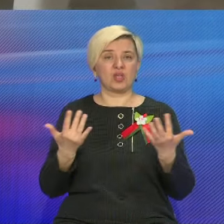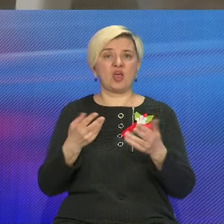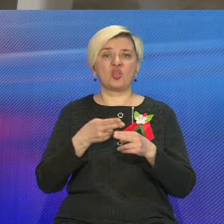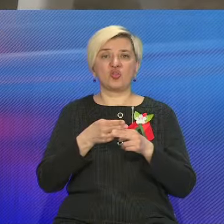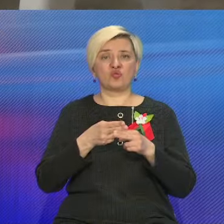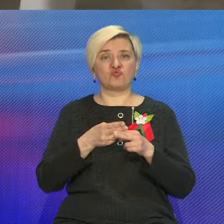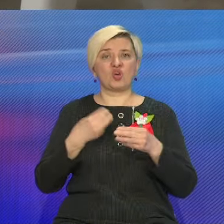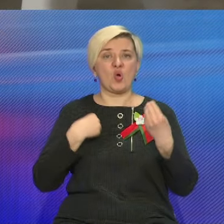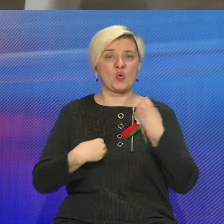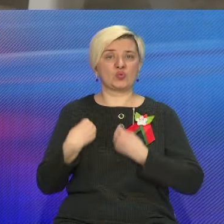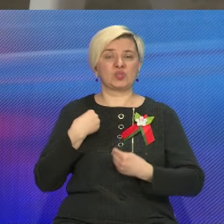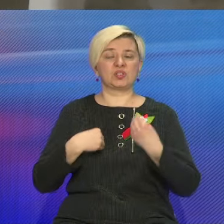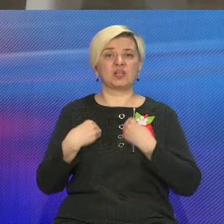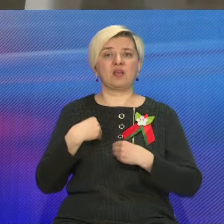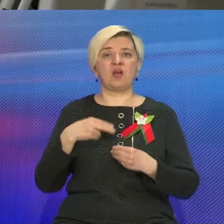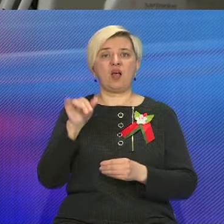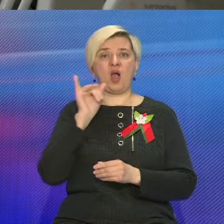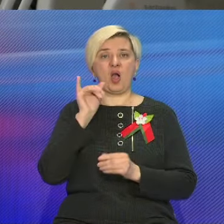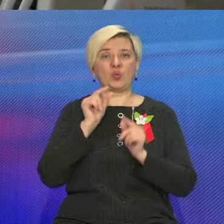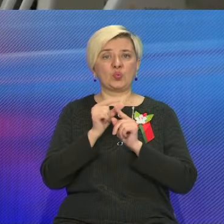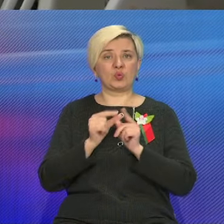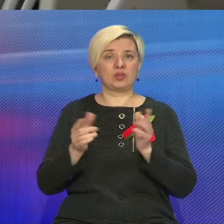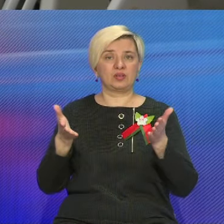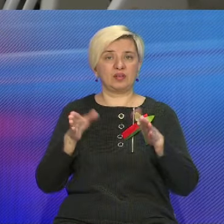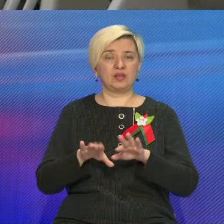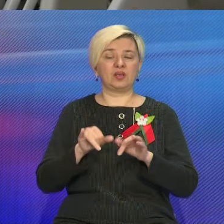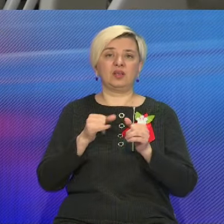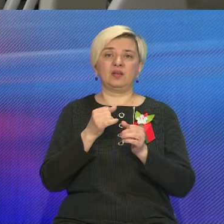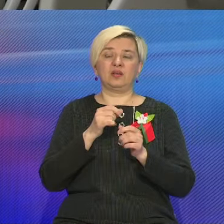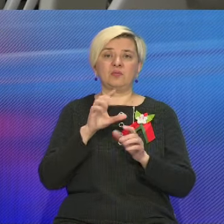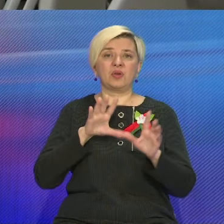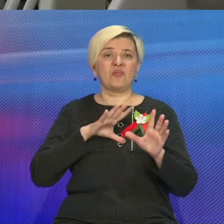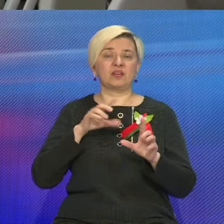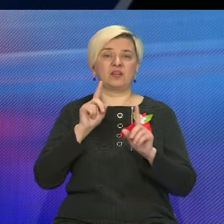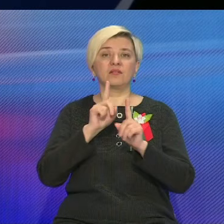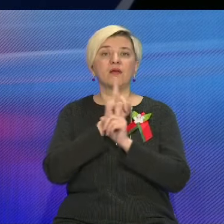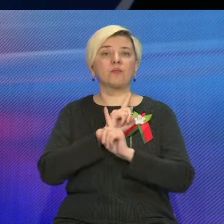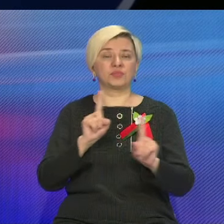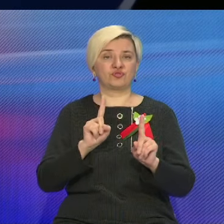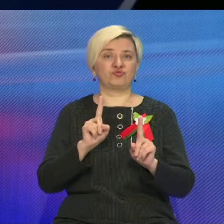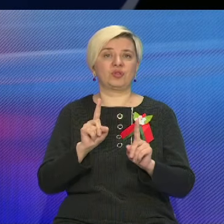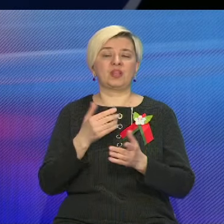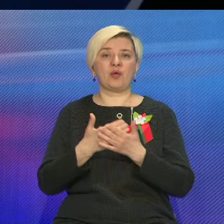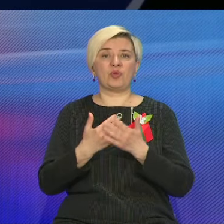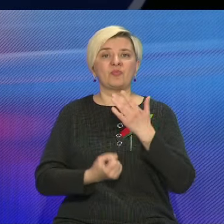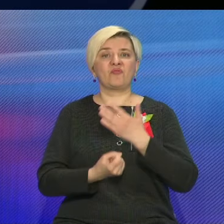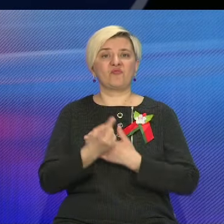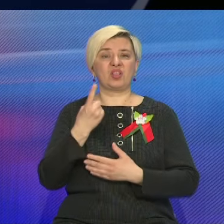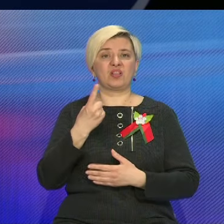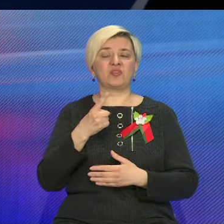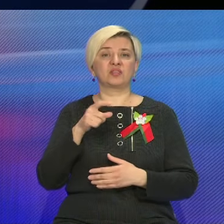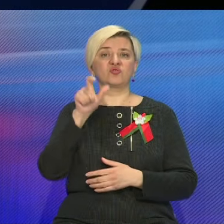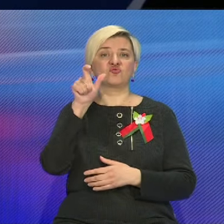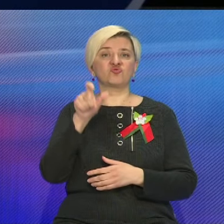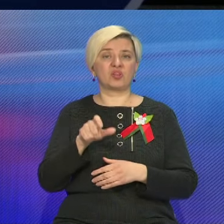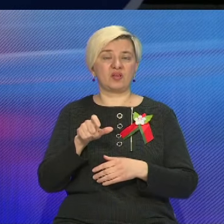адзенне, бялізна, акуркі. Часам гэта самыя непрадказальныя матэрыялы. До прыкладу, установіць генатып злачынца можна нават па